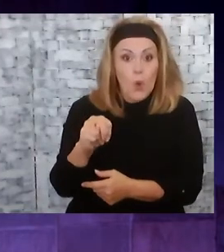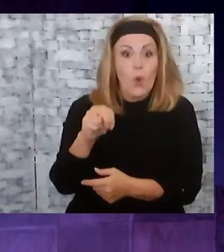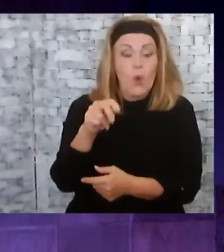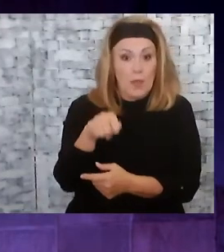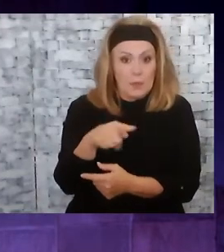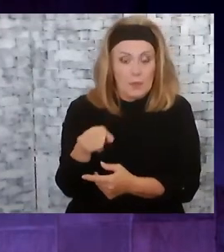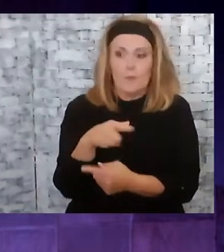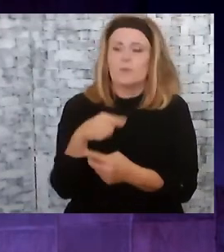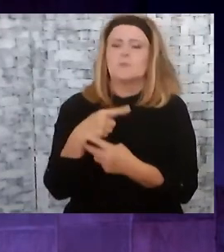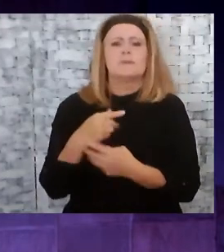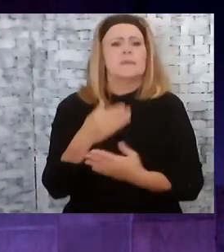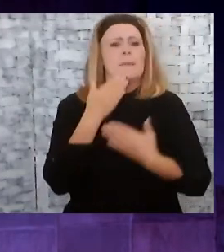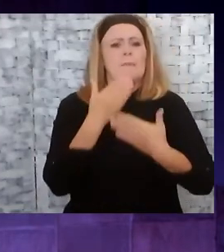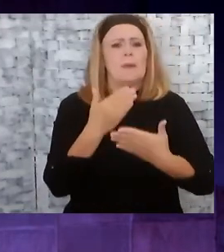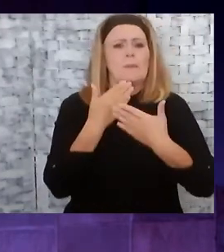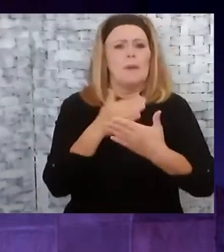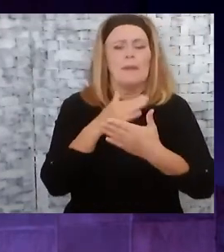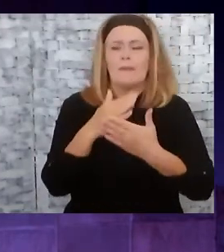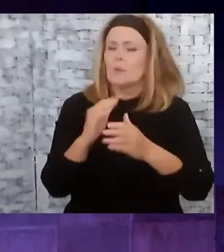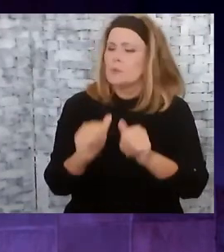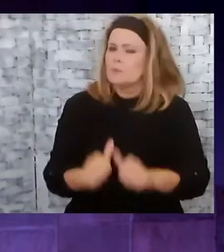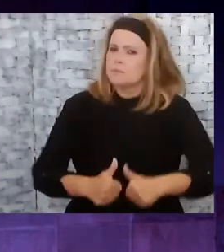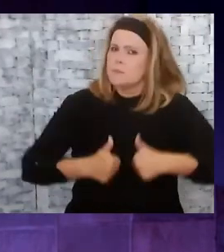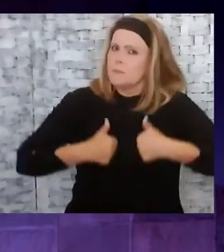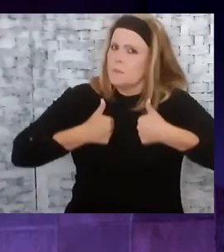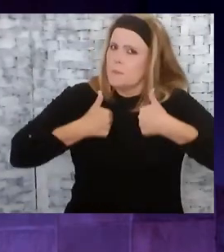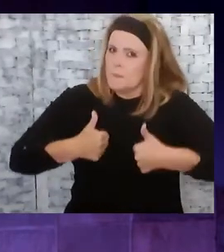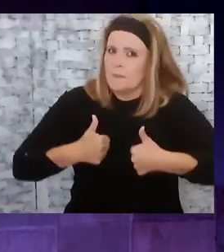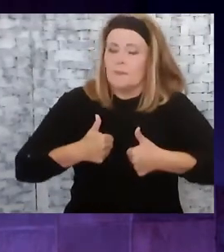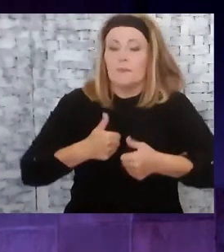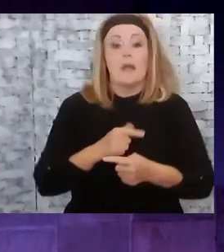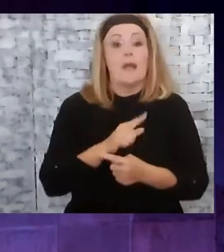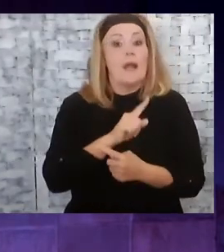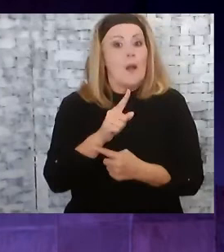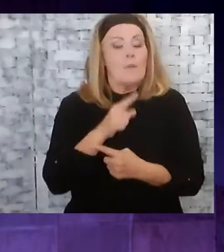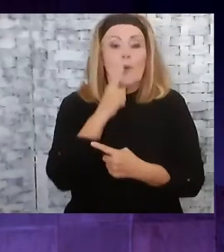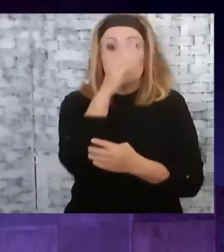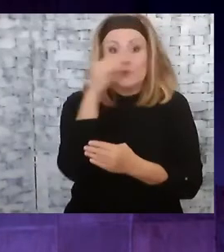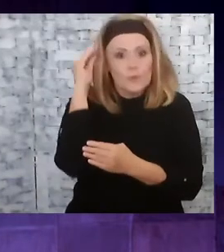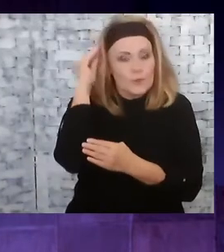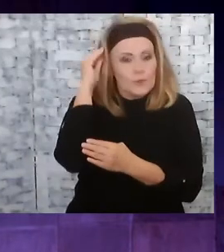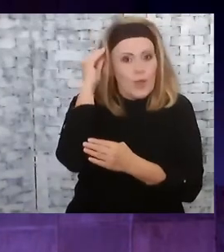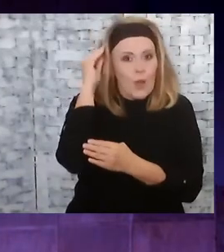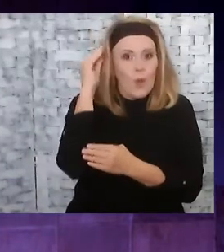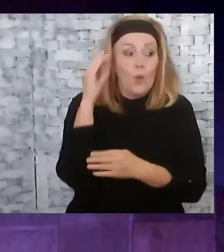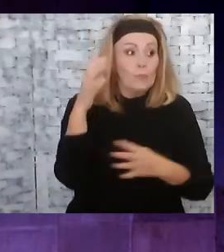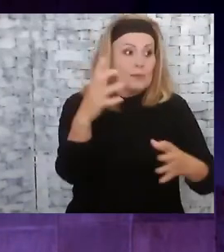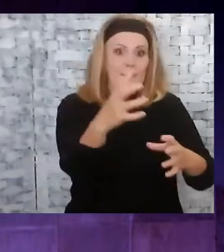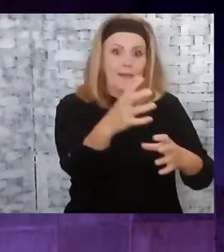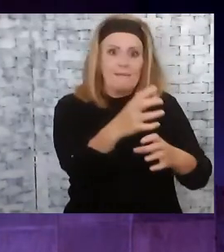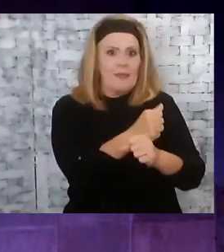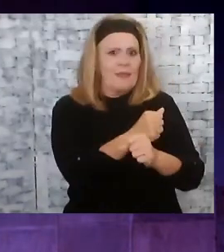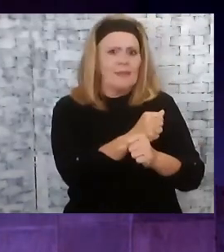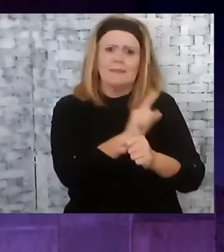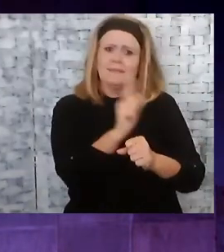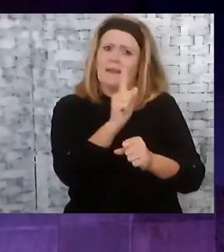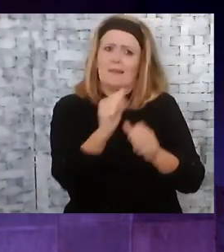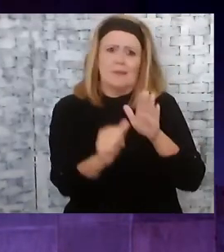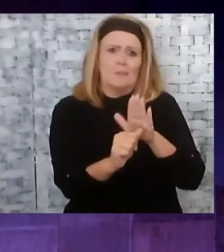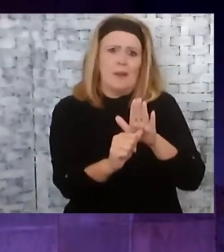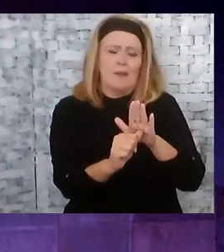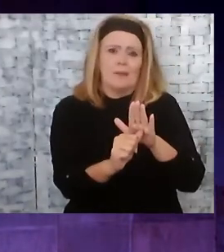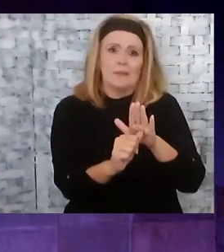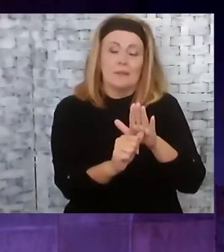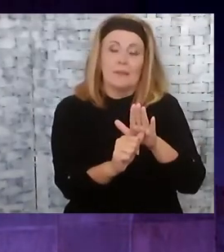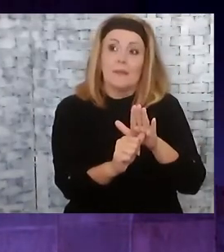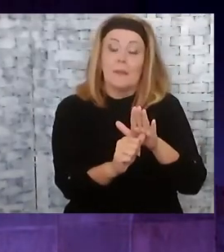snaaks. Ons moet onthou, dat wen nie alles is nie. Partykeer is dit baie belangrik om te